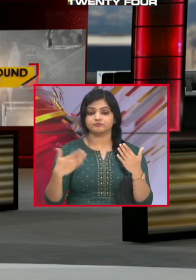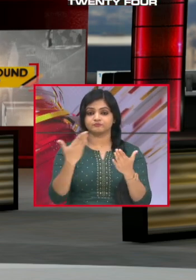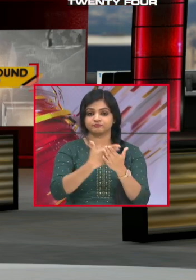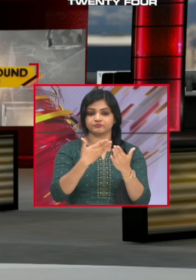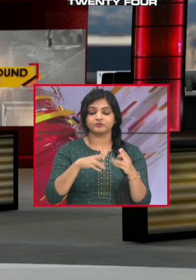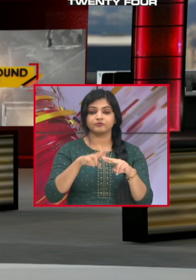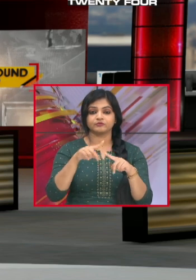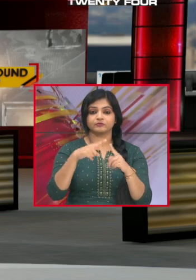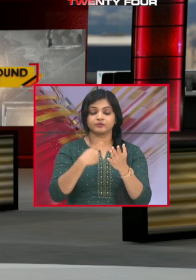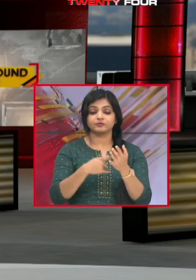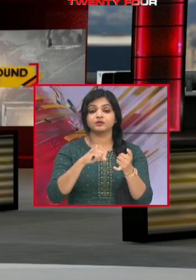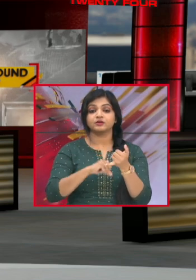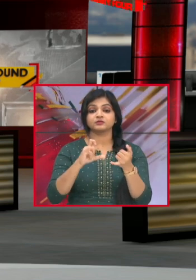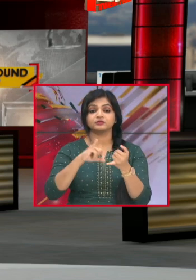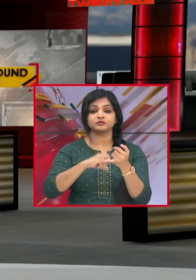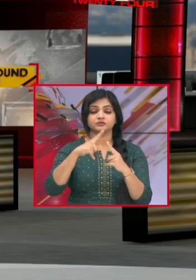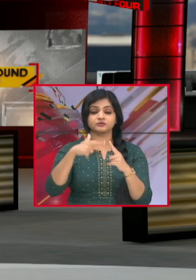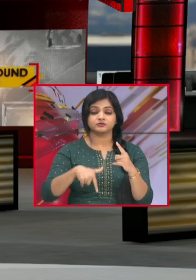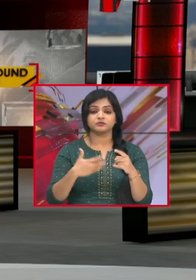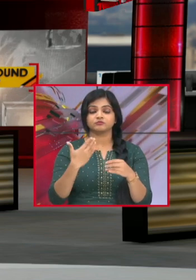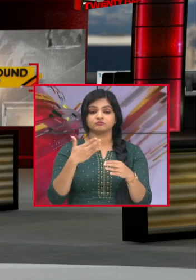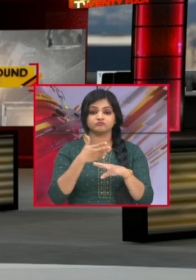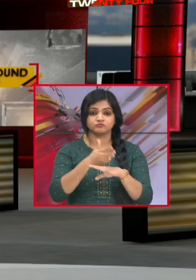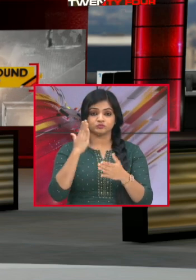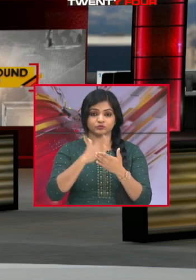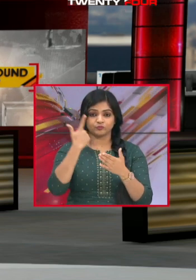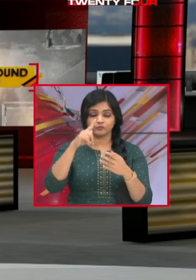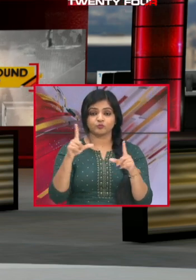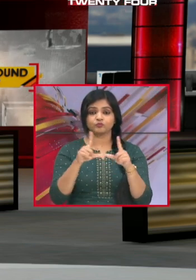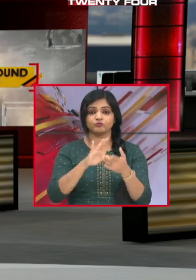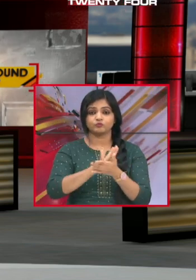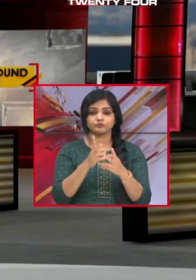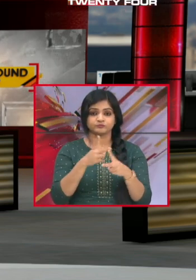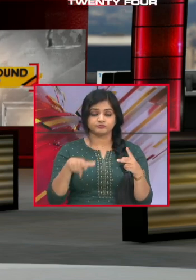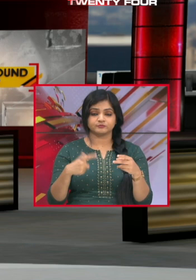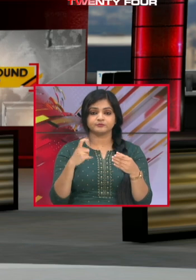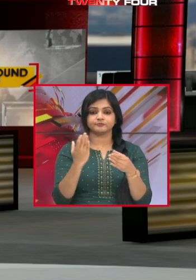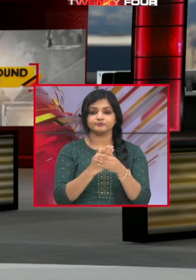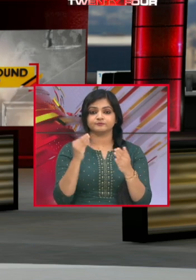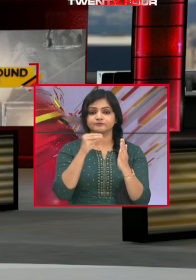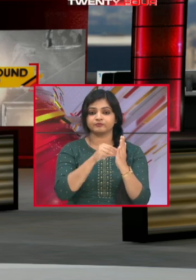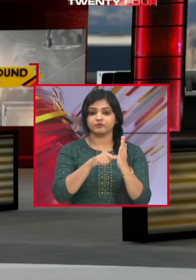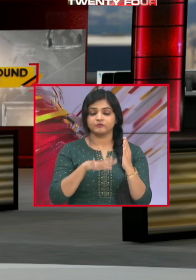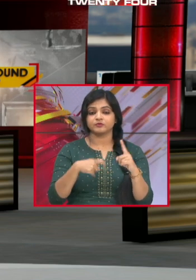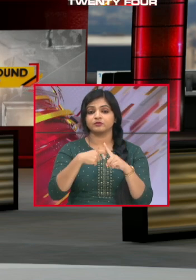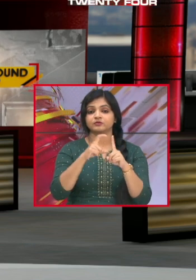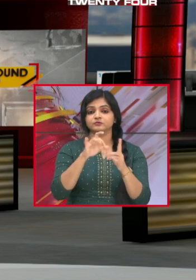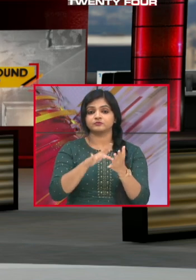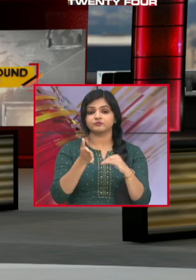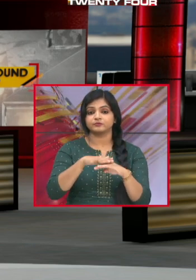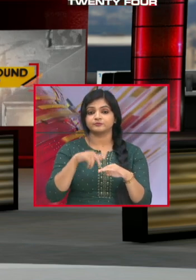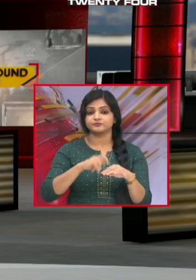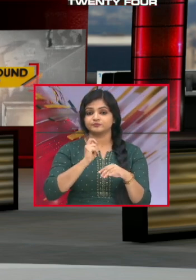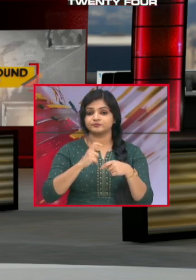പട്ടികജാതി പട്ടികവർഗ അതിക്രമം തടയൽ തെളിവ് നശിപ്പിക്കൽ ഉൾപ്പെടെയുള്ള വകുപ്പുകളാണ് പ്രതികൾക്കെതിരെ ചുമത്തിയിരിക്കുന്നത്. കാസർഗോഡ് നിന്ന് അരുൺ പൂപ്പറമ്പ